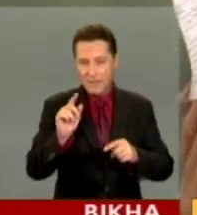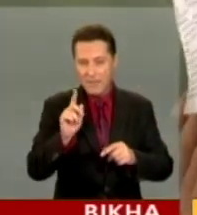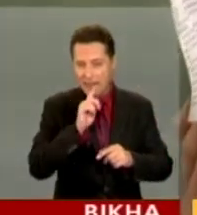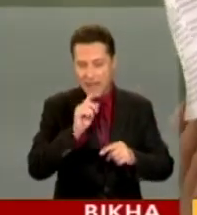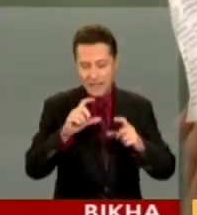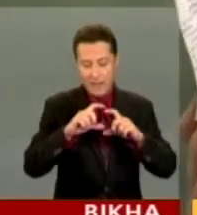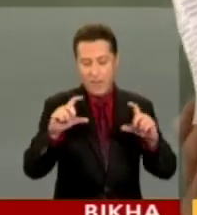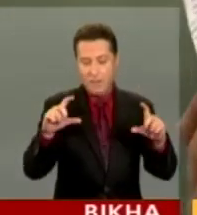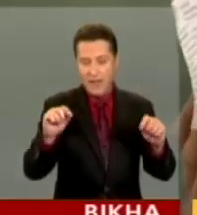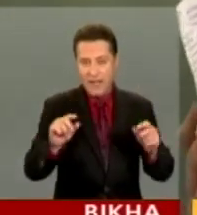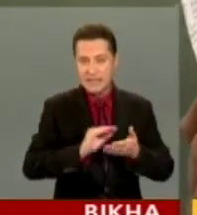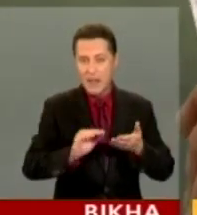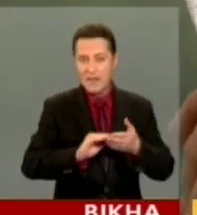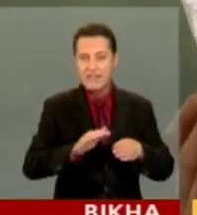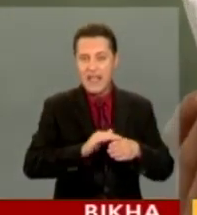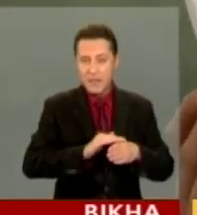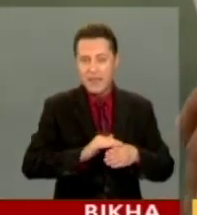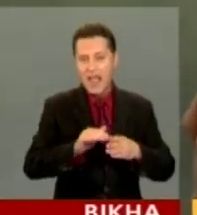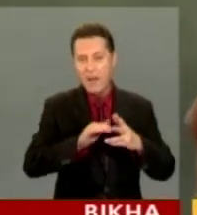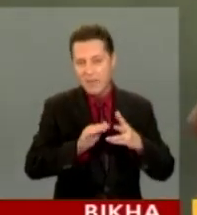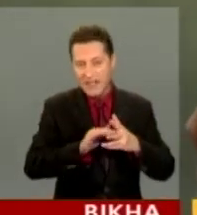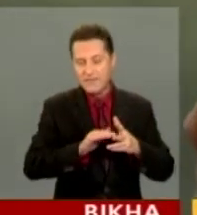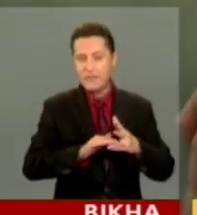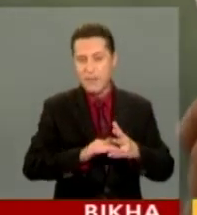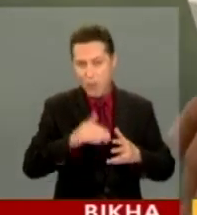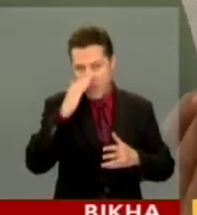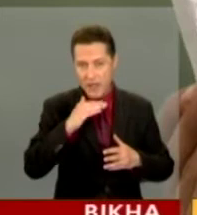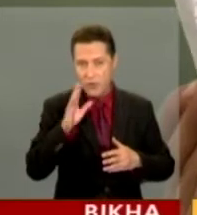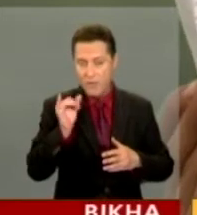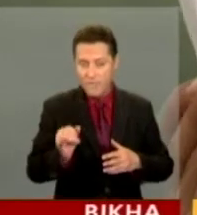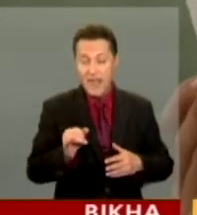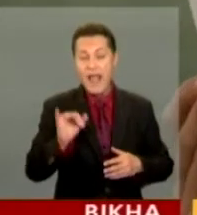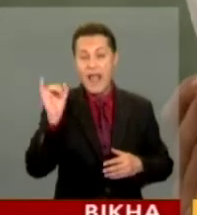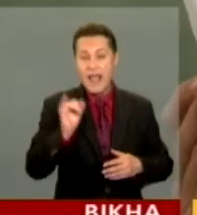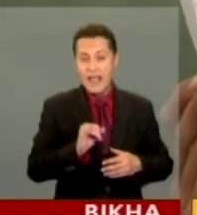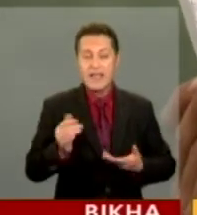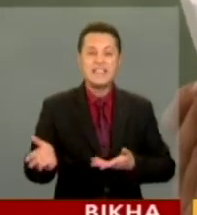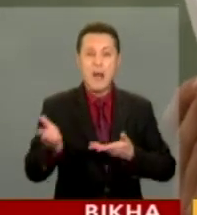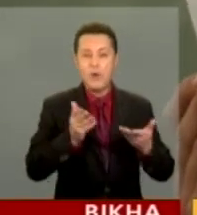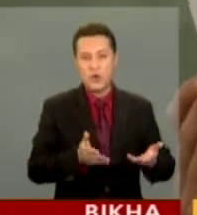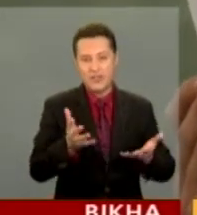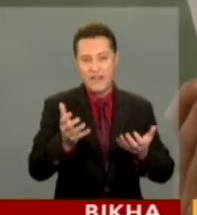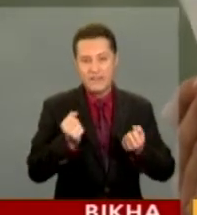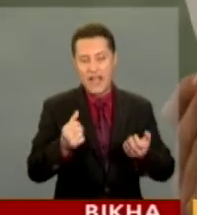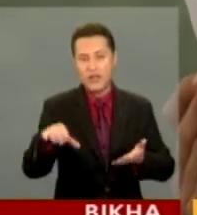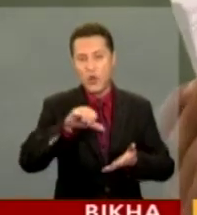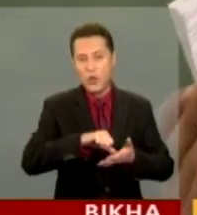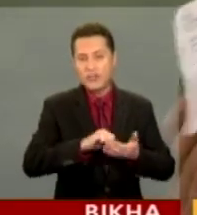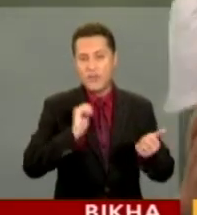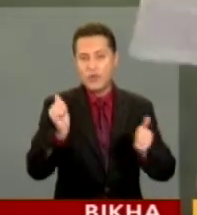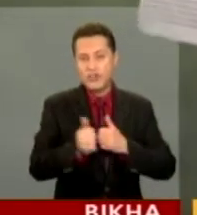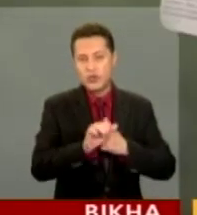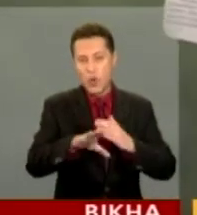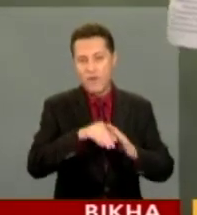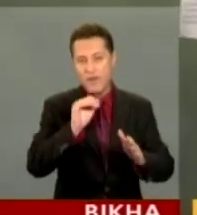ньому написане ім'я, прізвище та по батькові. І запрошення взяти участь у позачергових